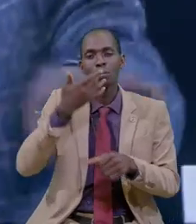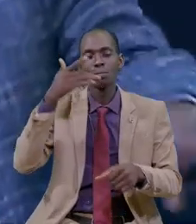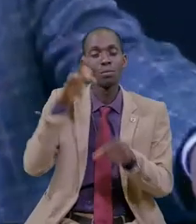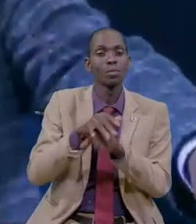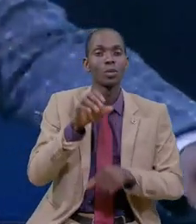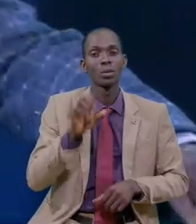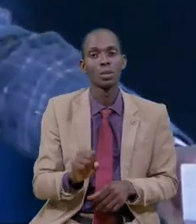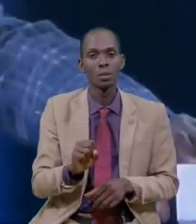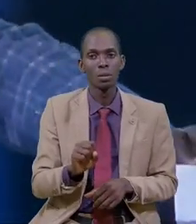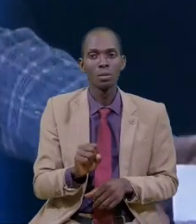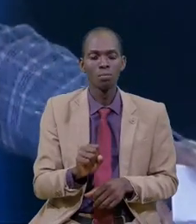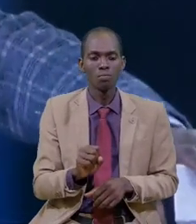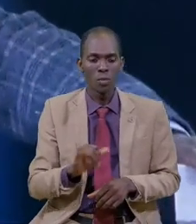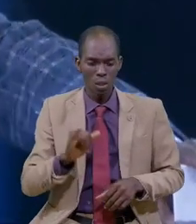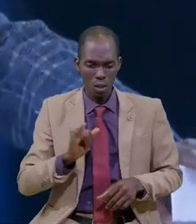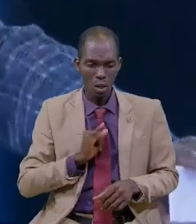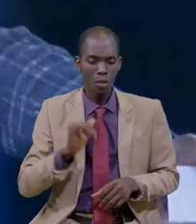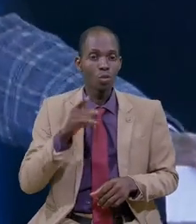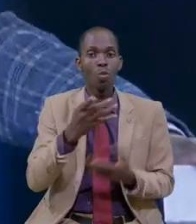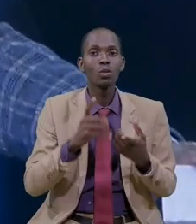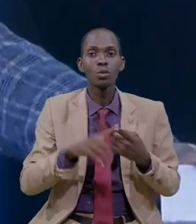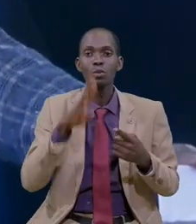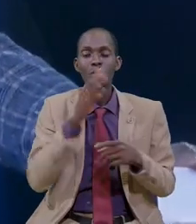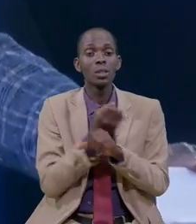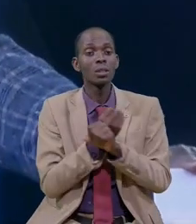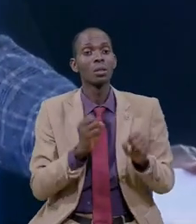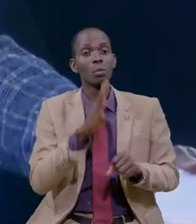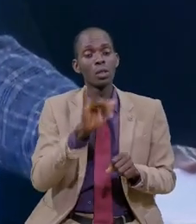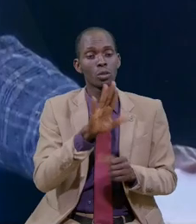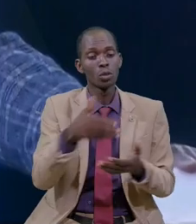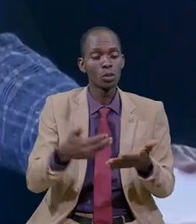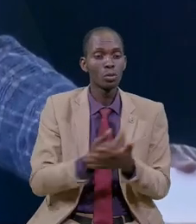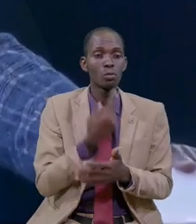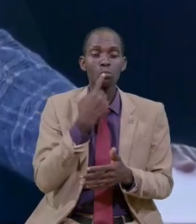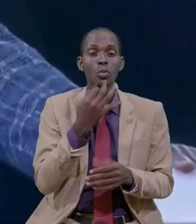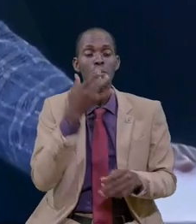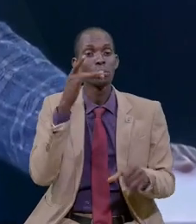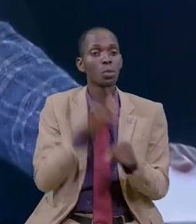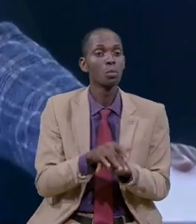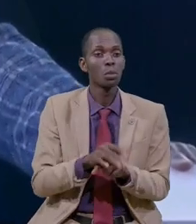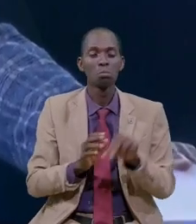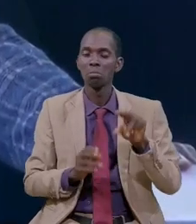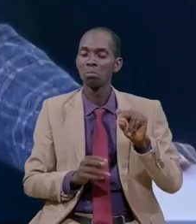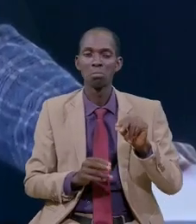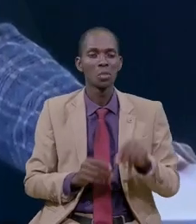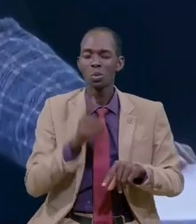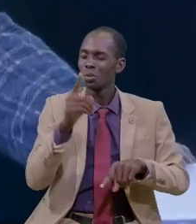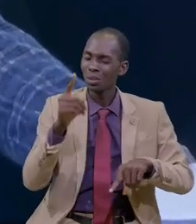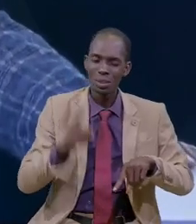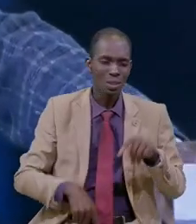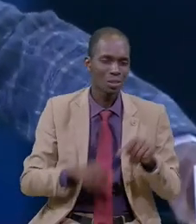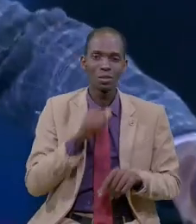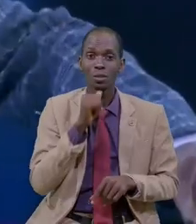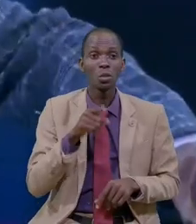You are going to be saved by your resolution. Et quand tu veux être sauvé par tes résolutions. You could not, you cannot, you